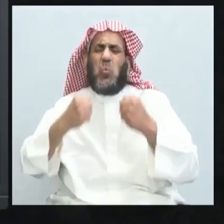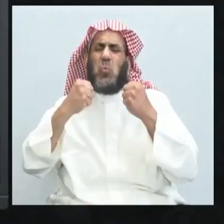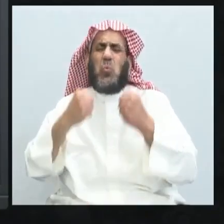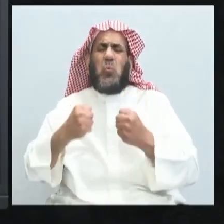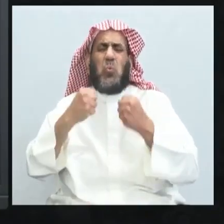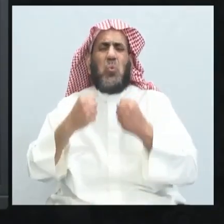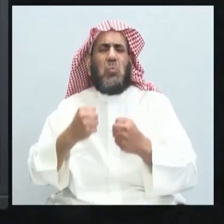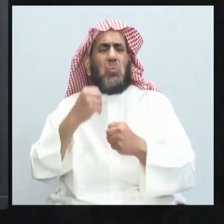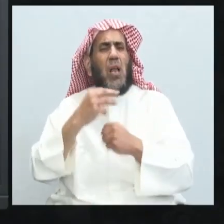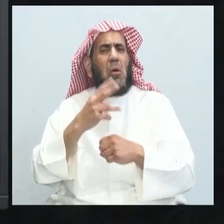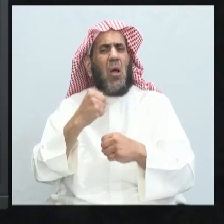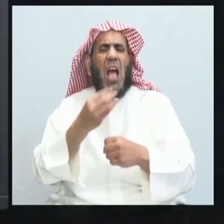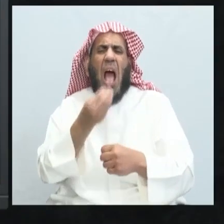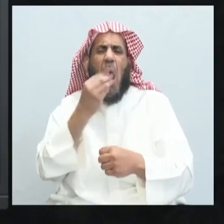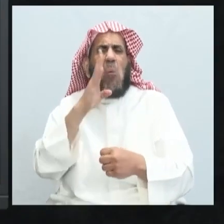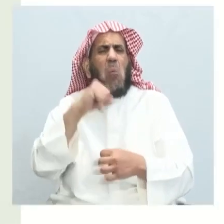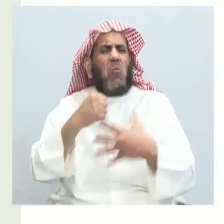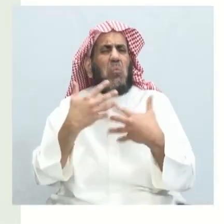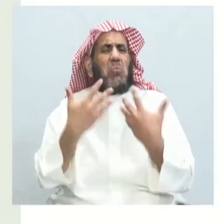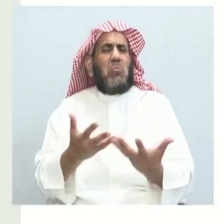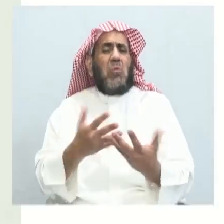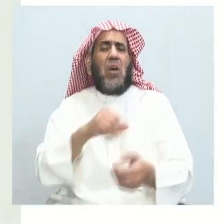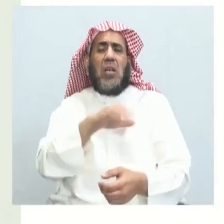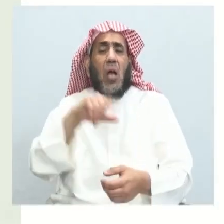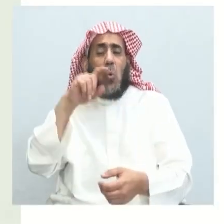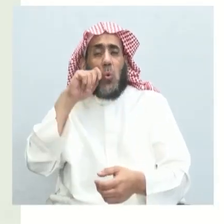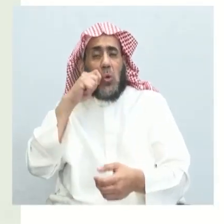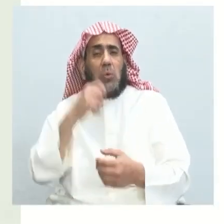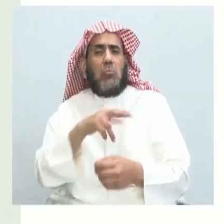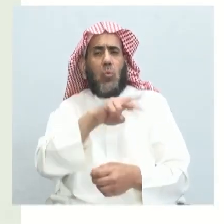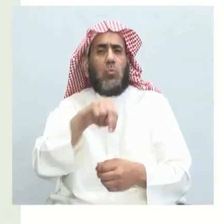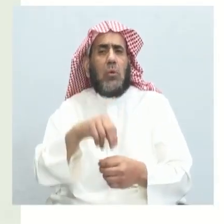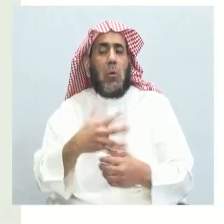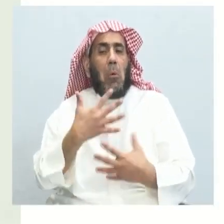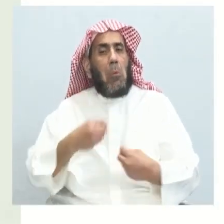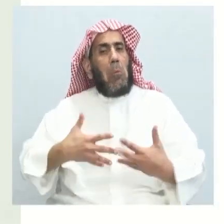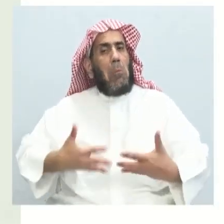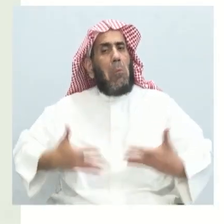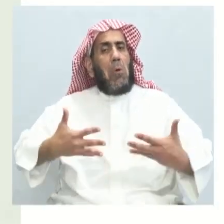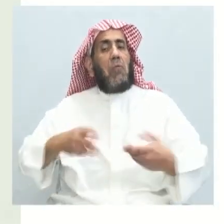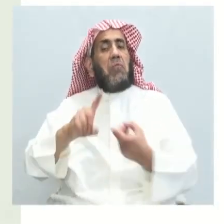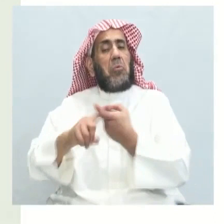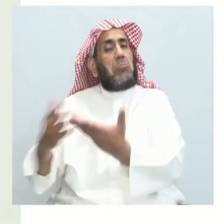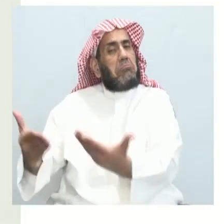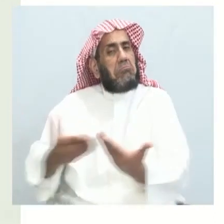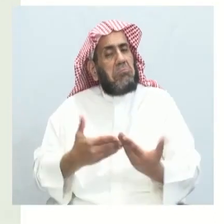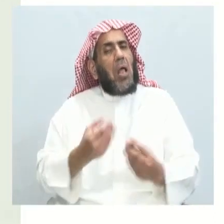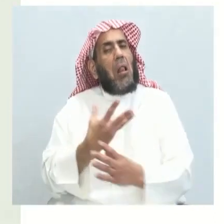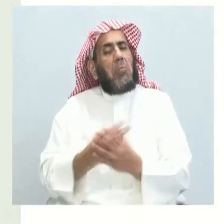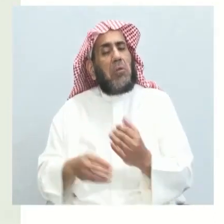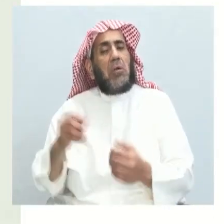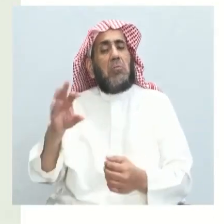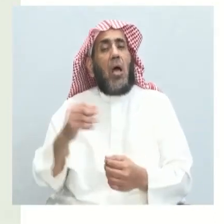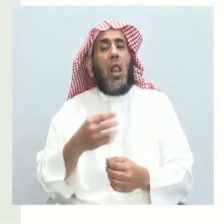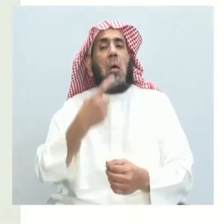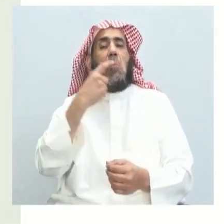يستطع لم يجد ما ياكل فاتاه رجل ميسور الحال فزوجه زوجه ابنته اسماء على